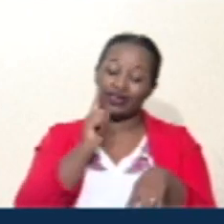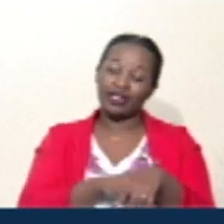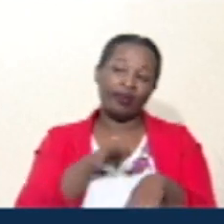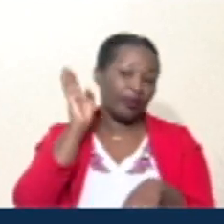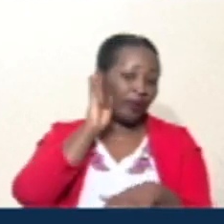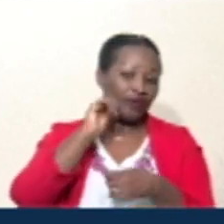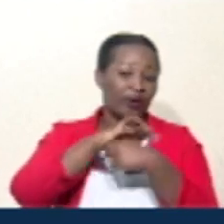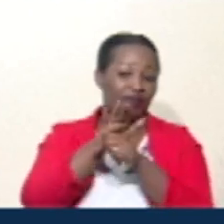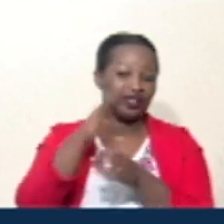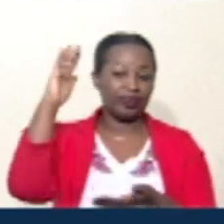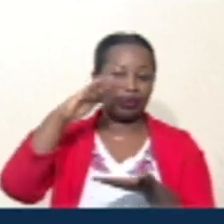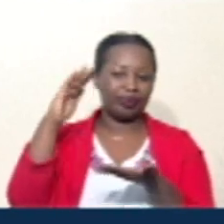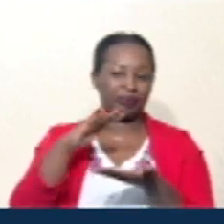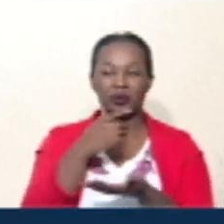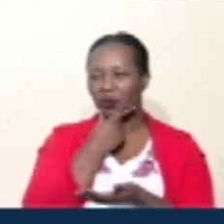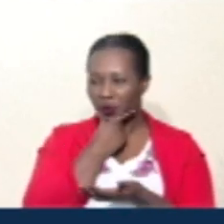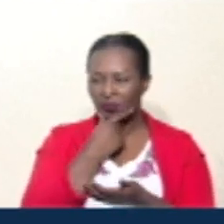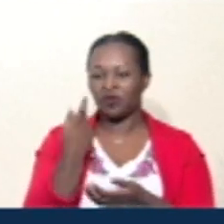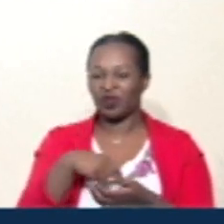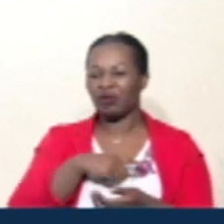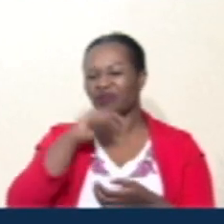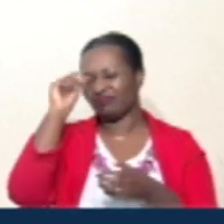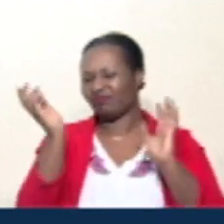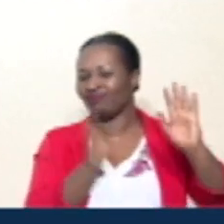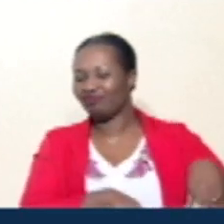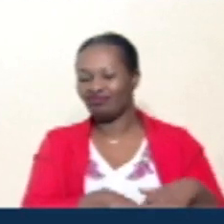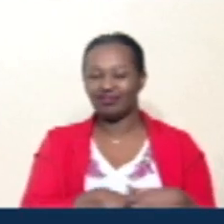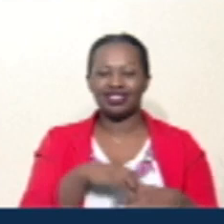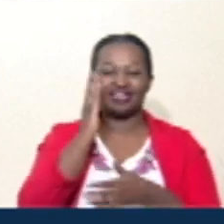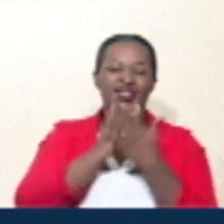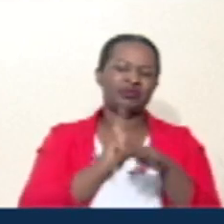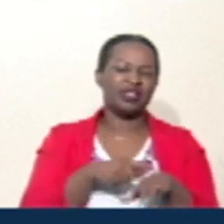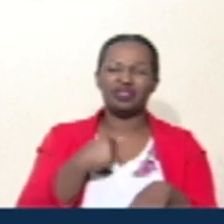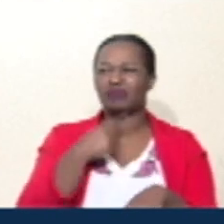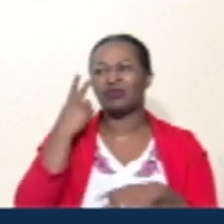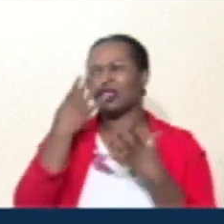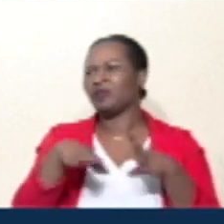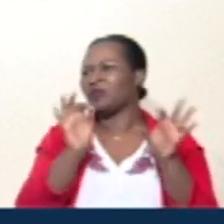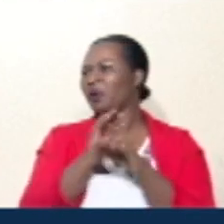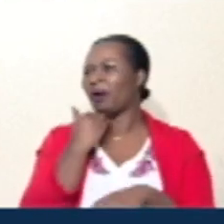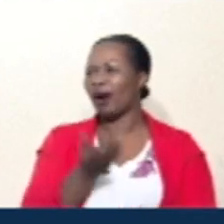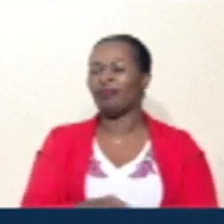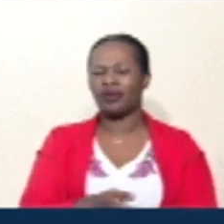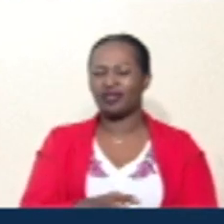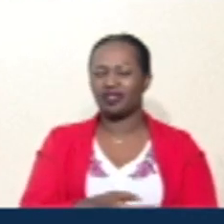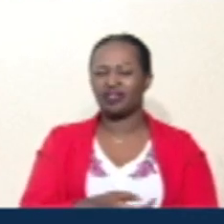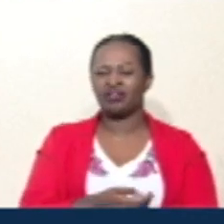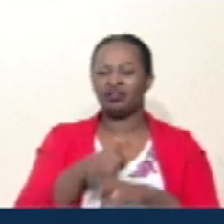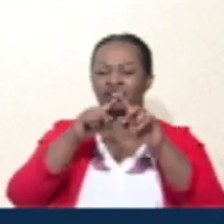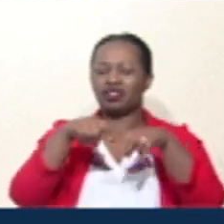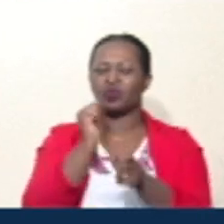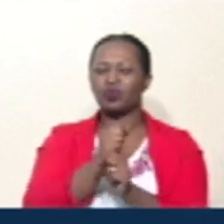isa nk'iyagabanutse, natwe dusa nk'abiraye. Hari igihe mba mbona atari ngombwa bitewe n'ikintu ngiye